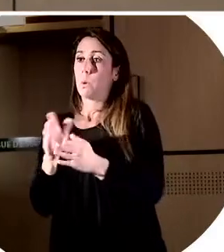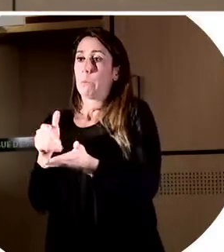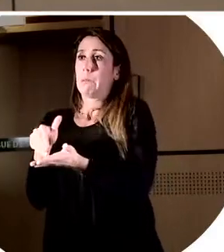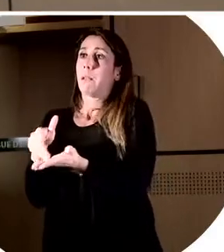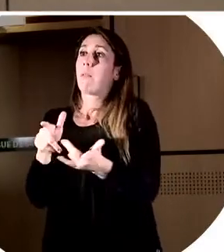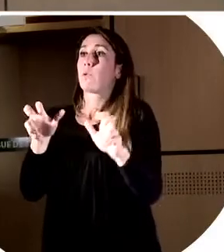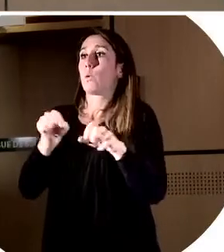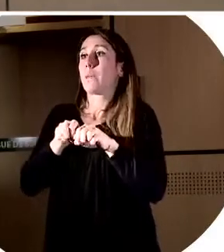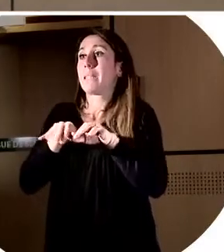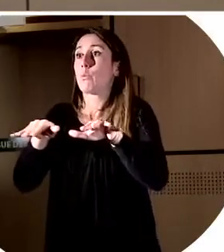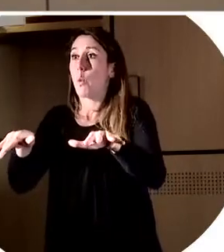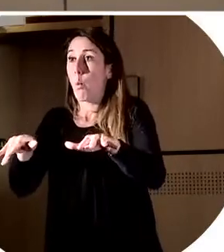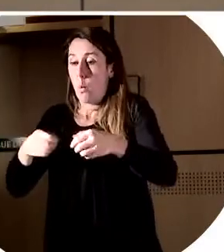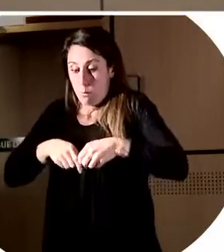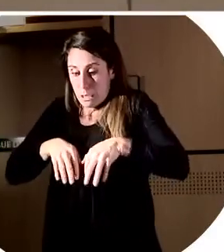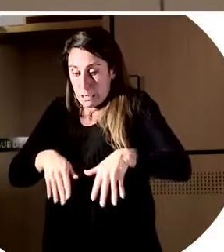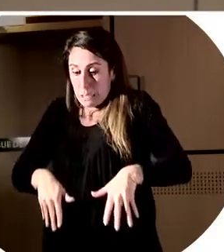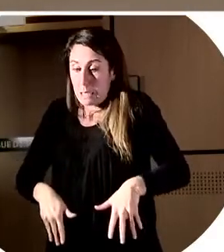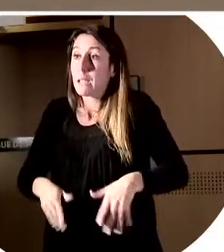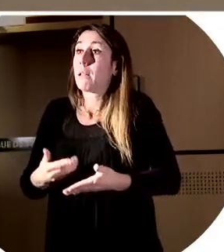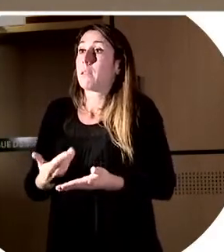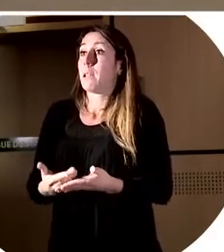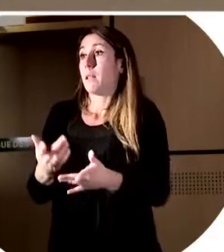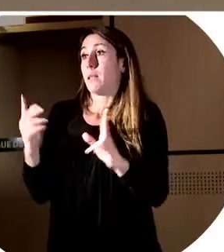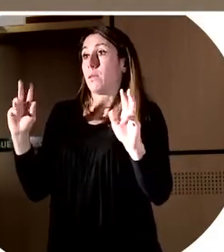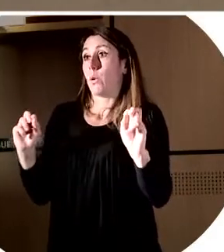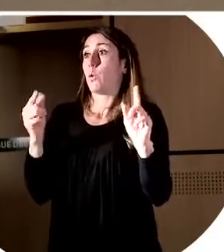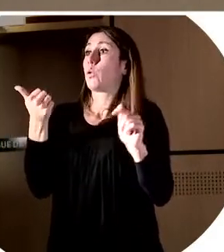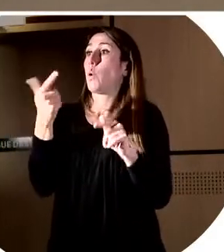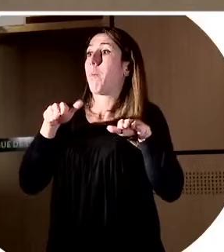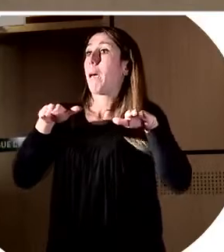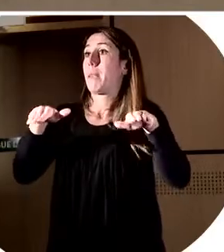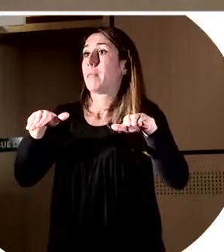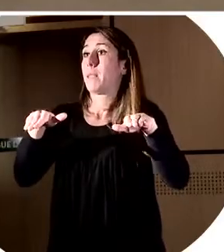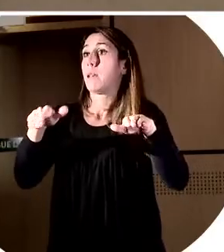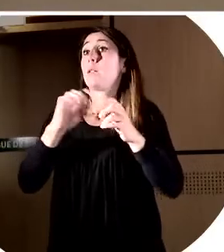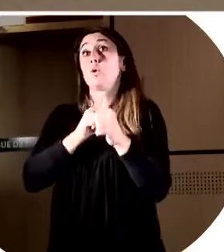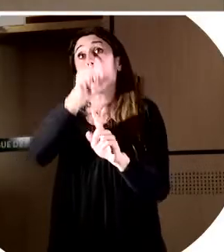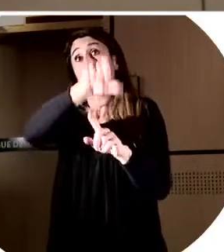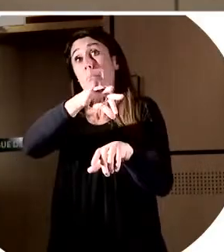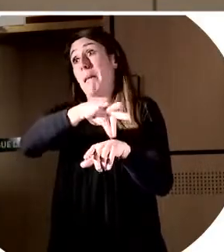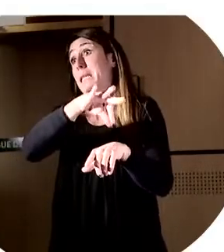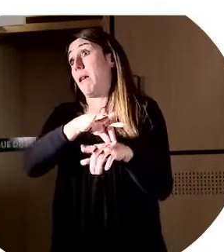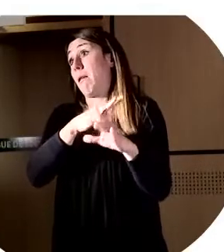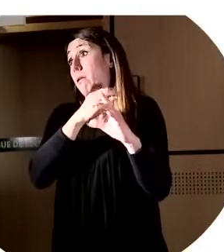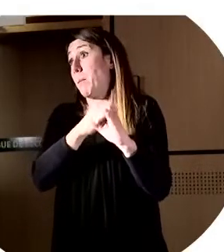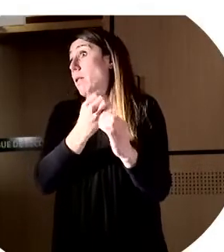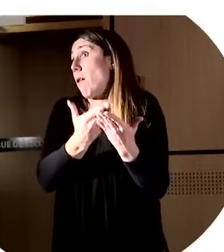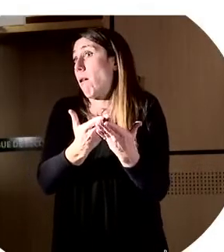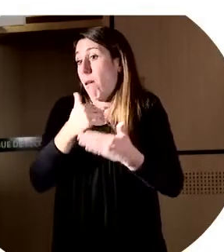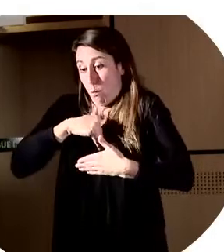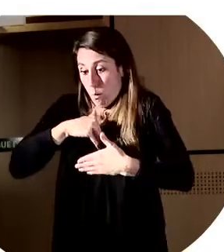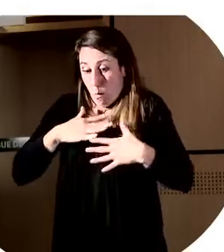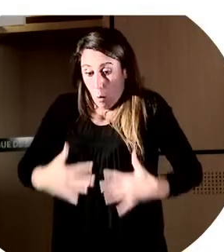Ces paramètres, clairance et volume de distribution, sont des paramètres qui sont patient dépendants. Maintenant, si je regarde le